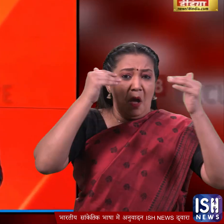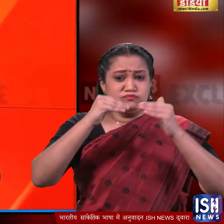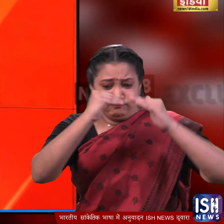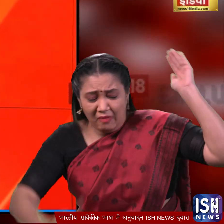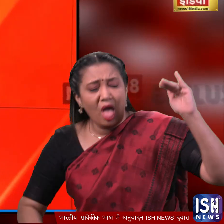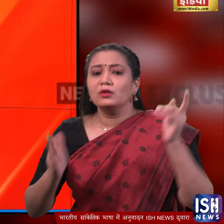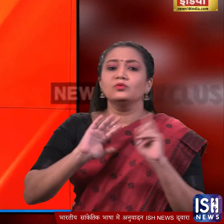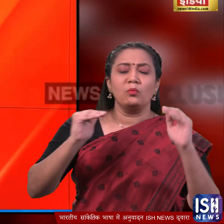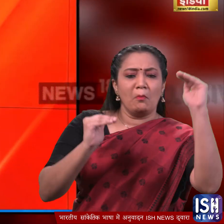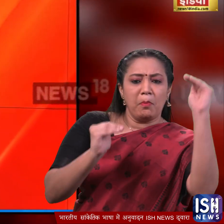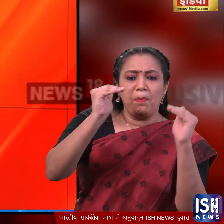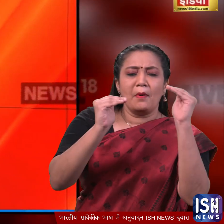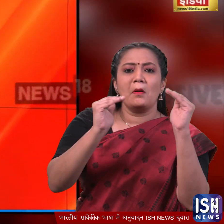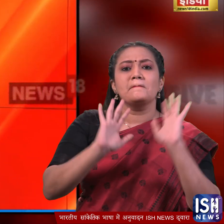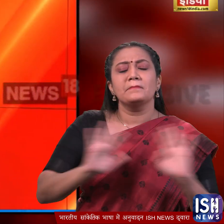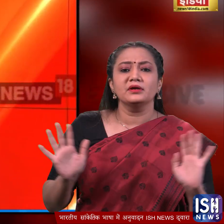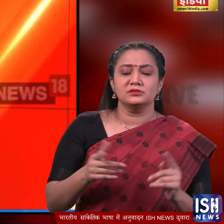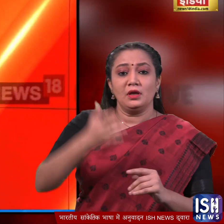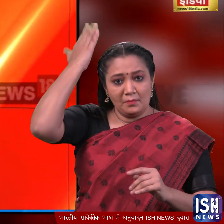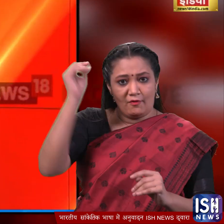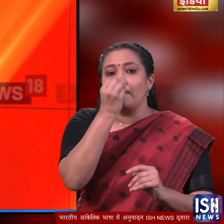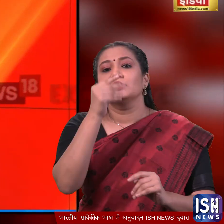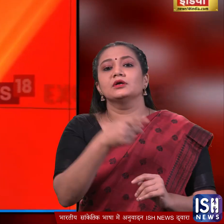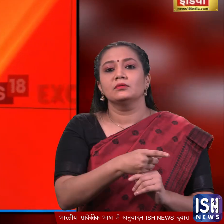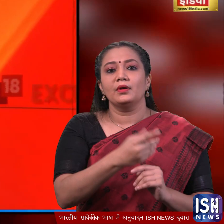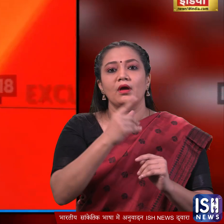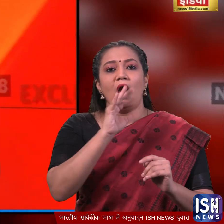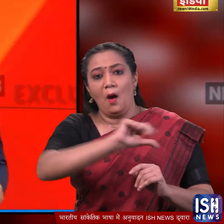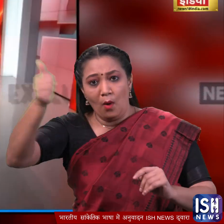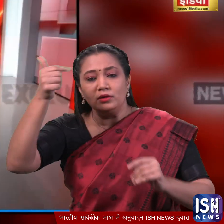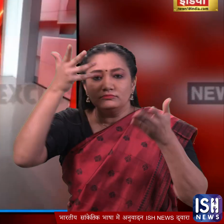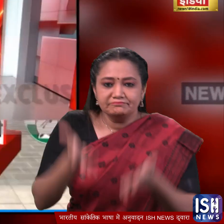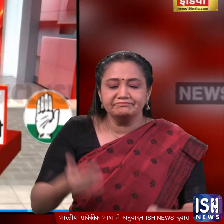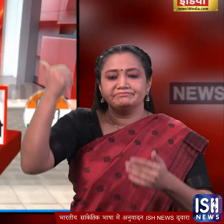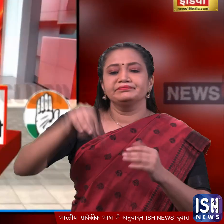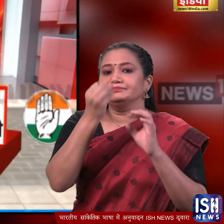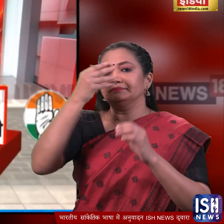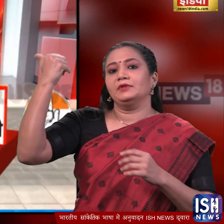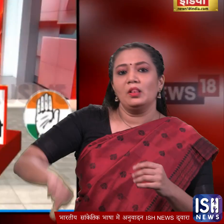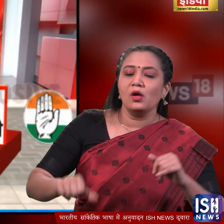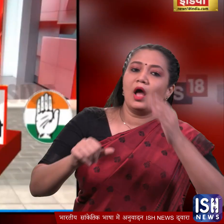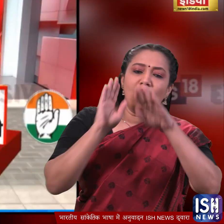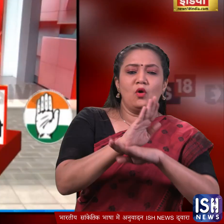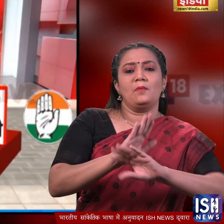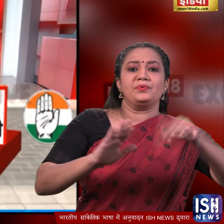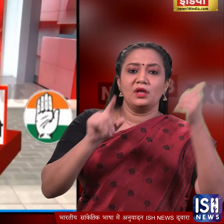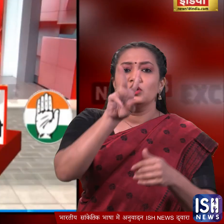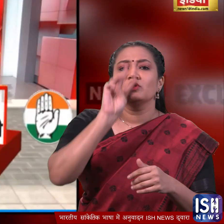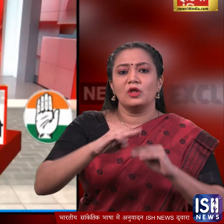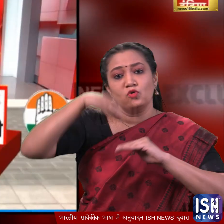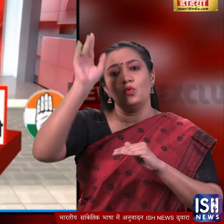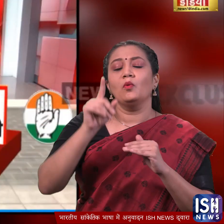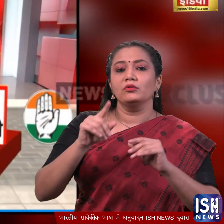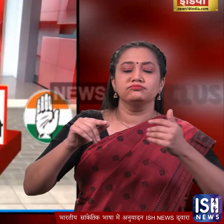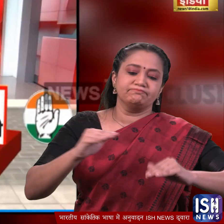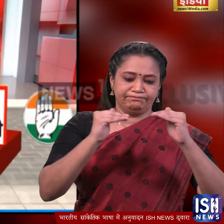लेकिन कांग्रेस के नजरिए से जीत इसलिए अहम है क्योंकि इस सीट पर पहले बीजेपी का कब्जा था। लेकिन इस बार के चुनाव में रैगांव सीट पर कांग्रेस ने बीजेपी को 12,000